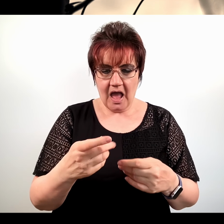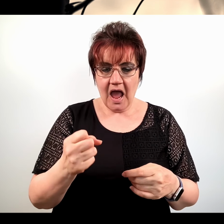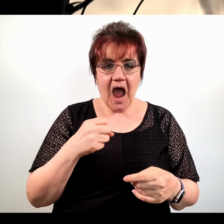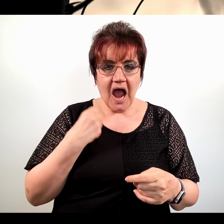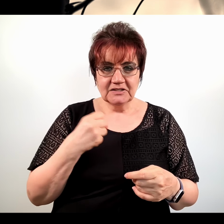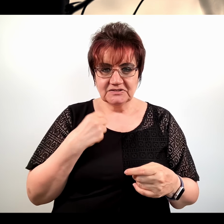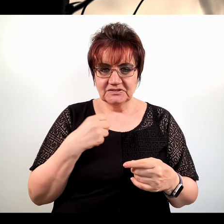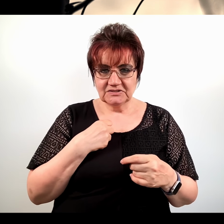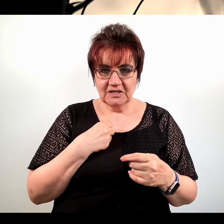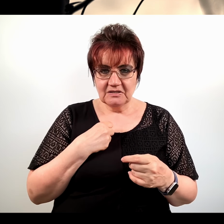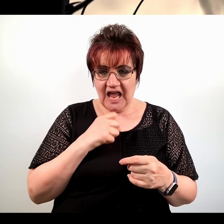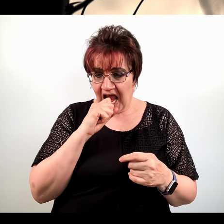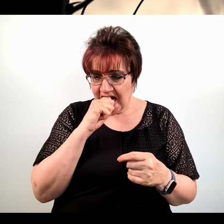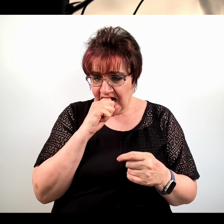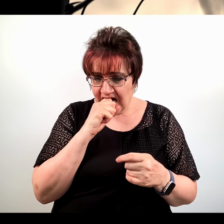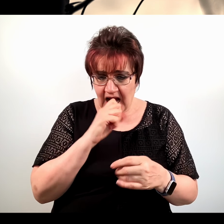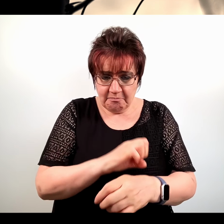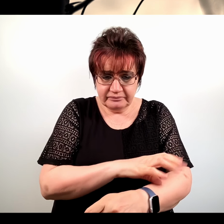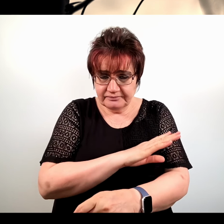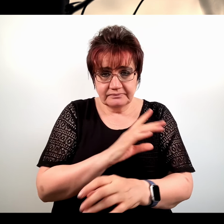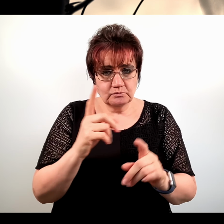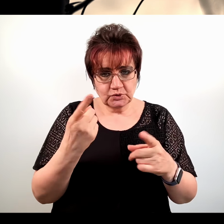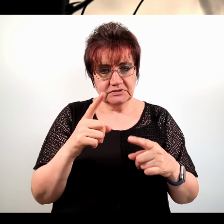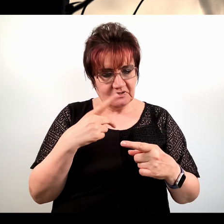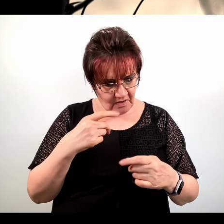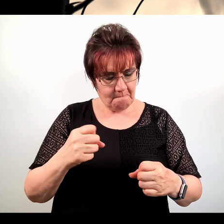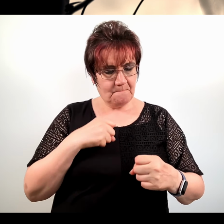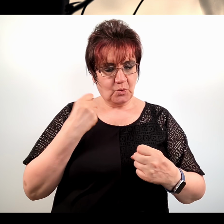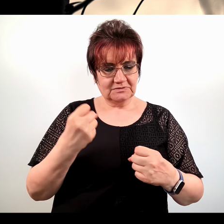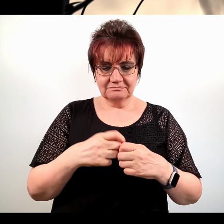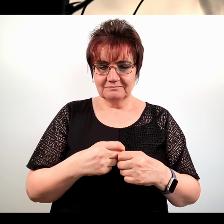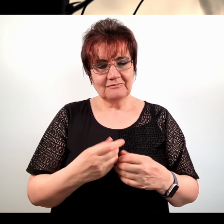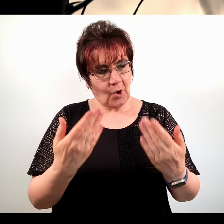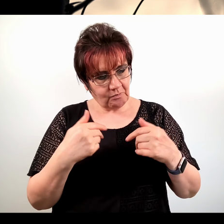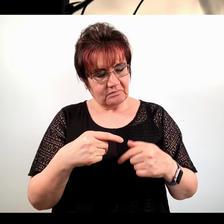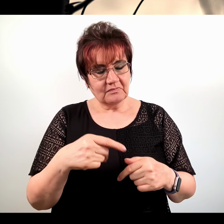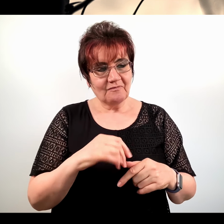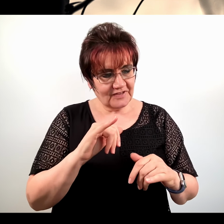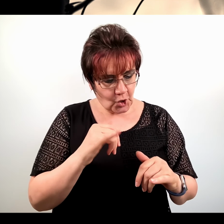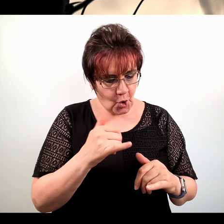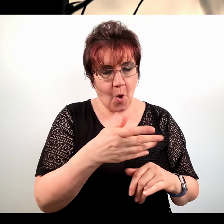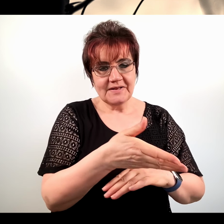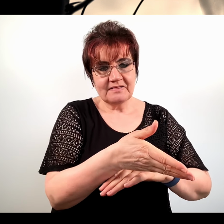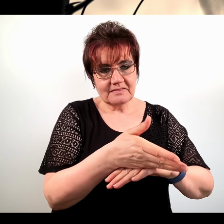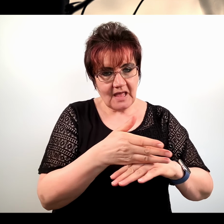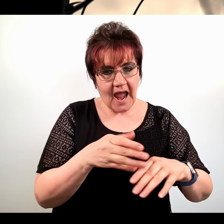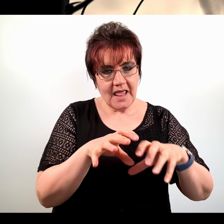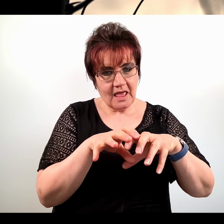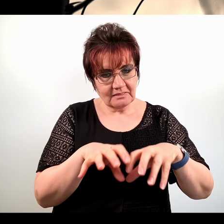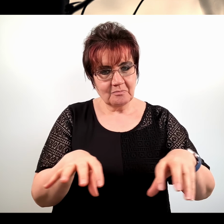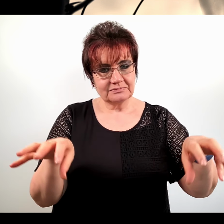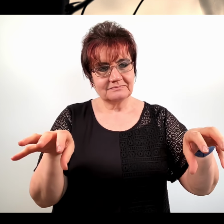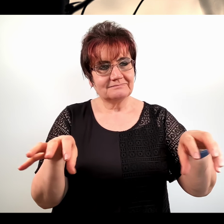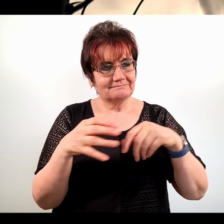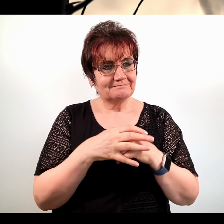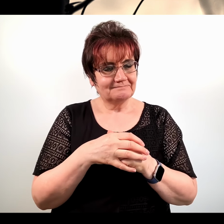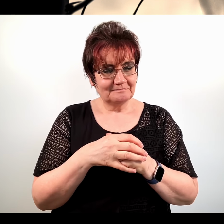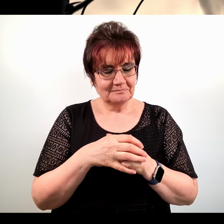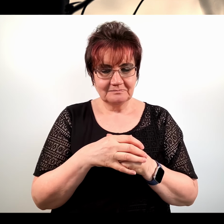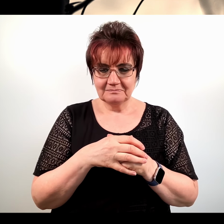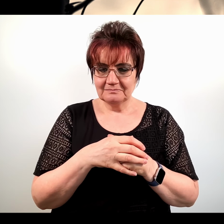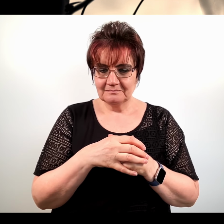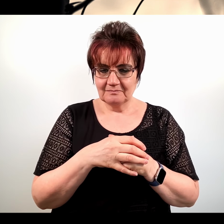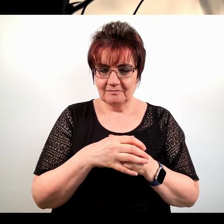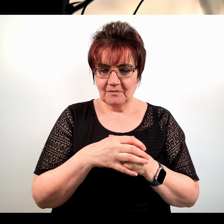man seine Furcht nicht leben braucht, wenn man an seinen Mut glaubt. Komm, lass uns das Gold teilen, was wir erhalten haben